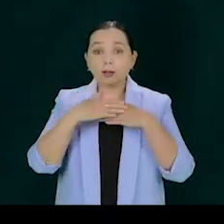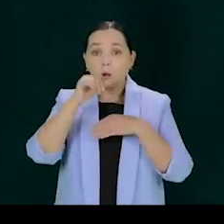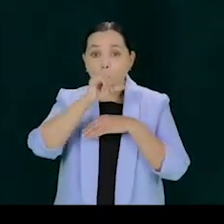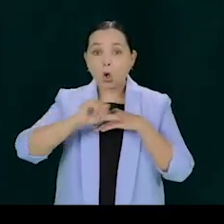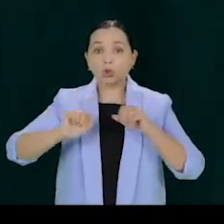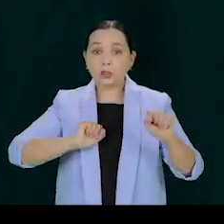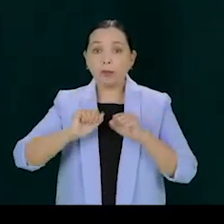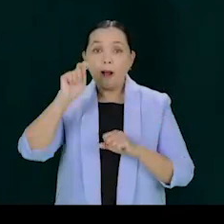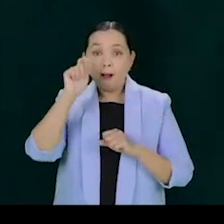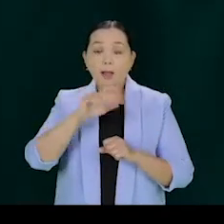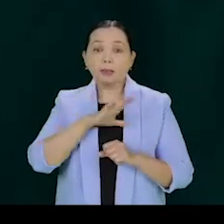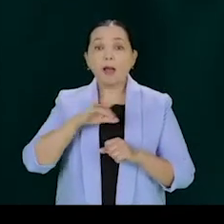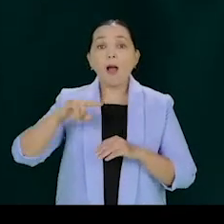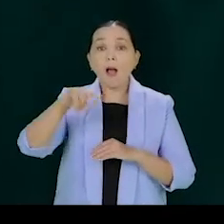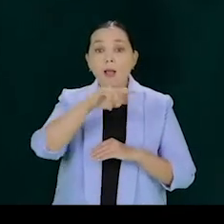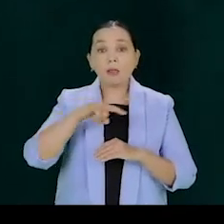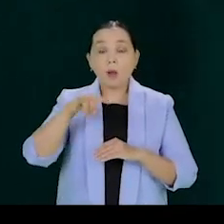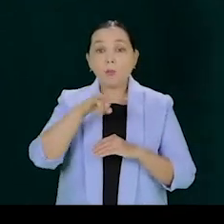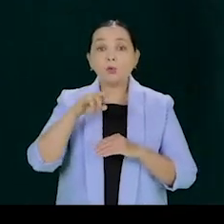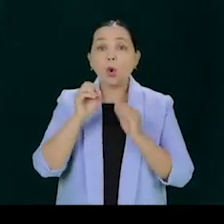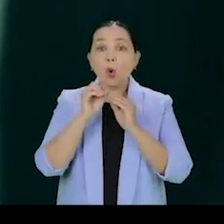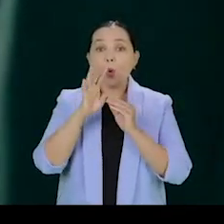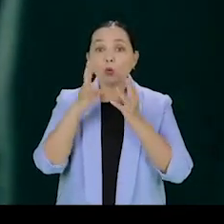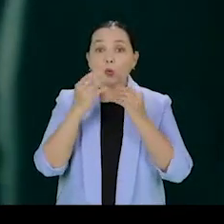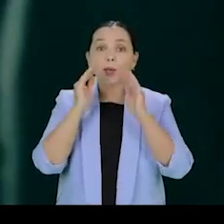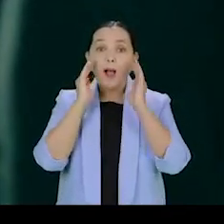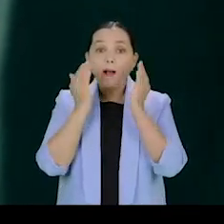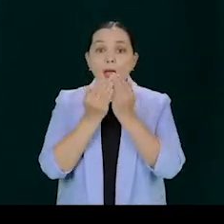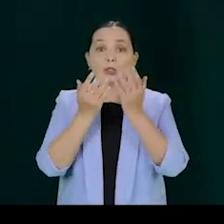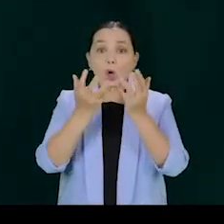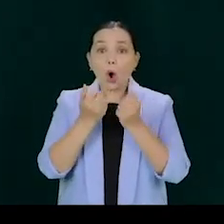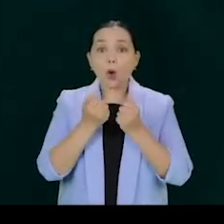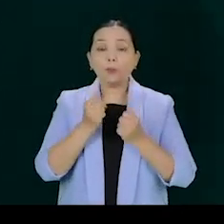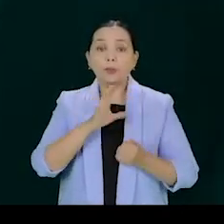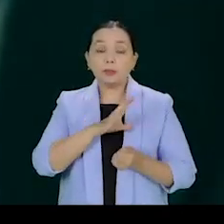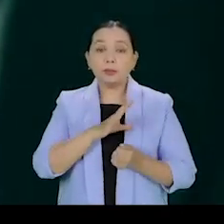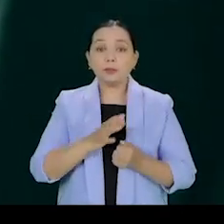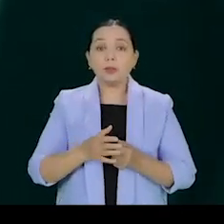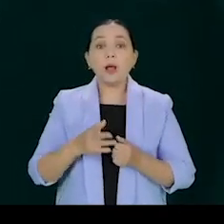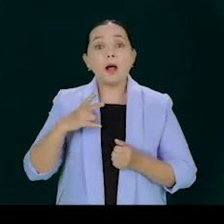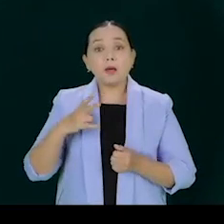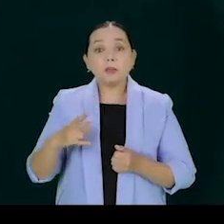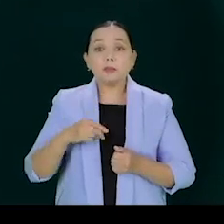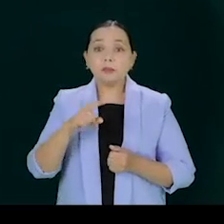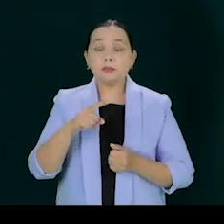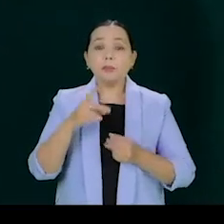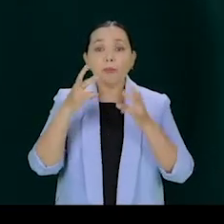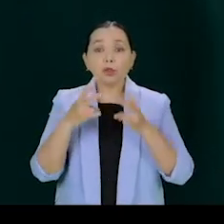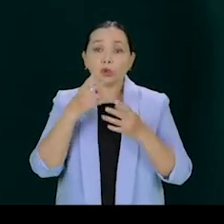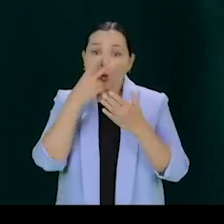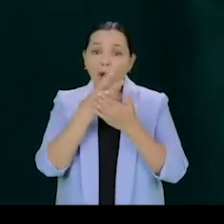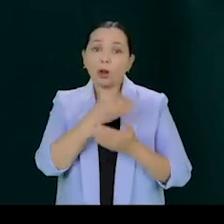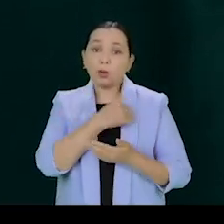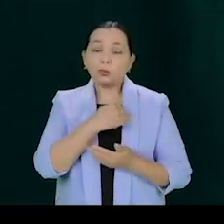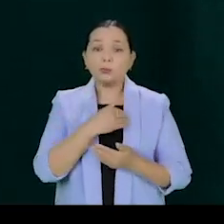safaridan qaytgan edi. Xo'sh. Aeroportni o'zidan 14 kunga karantinga olib ketib qolishibdi. Qizim bechorani holi ne